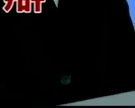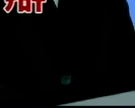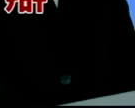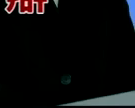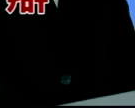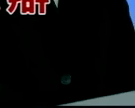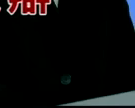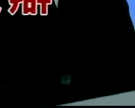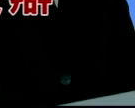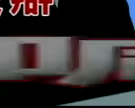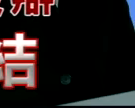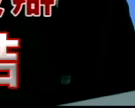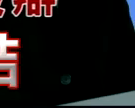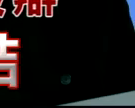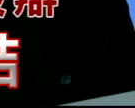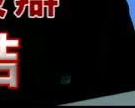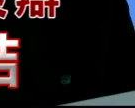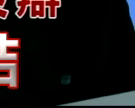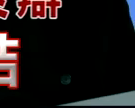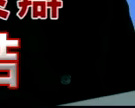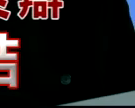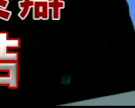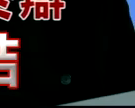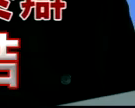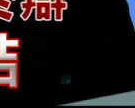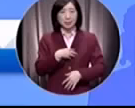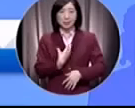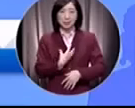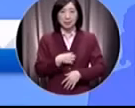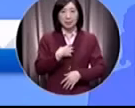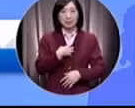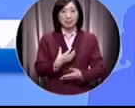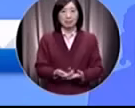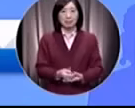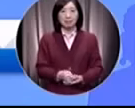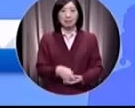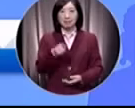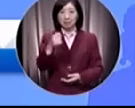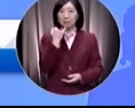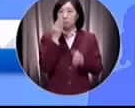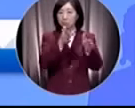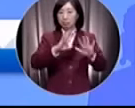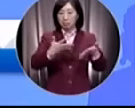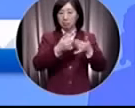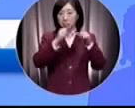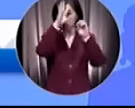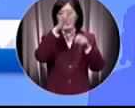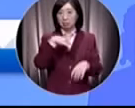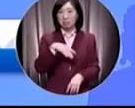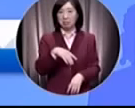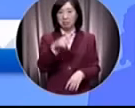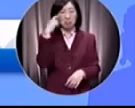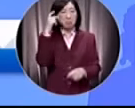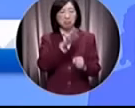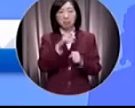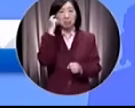总统候选人最终变，先互批再喊团结。 你可以对国民党不满，对马英九不